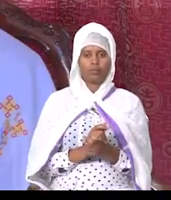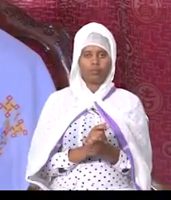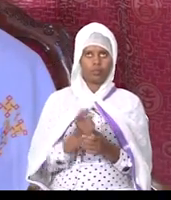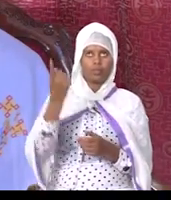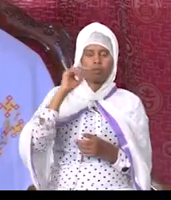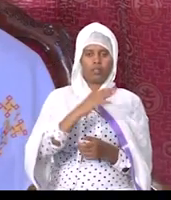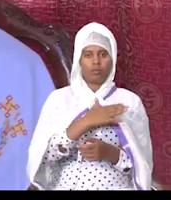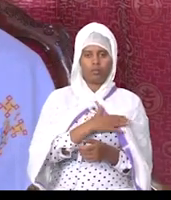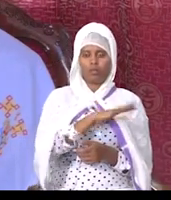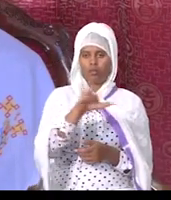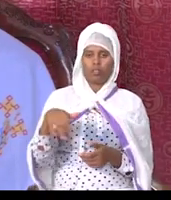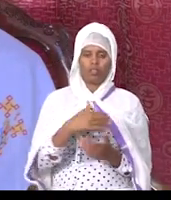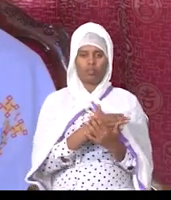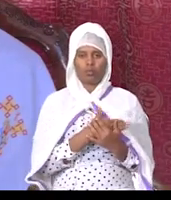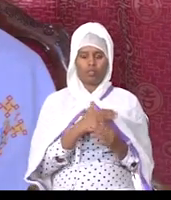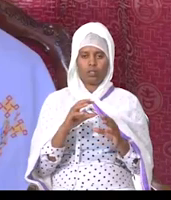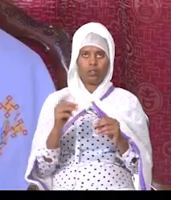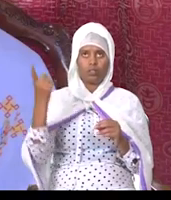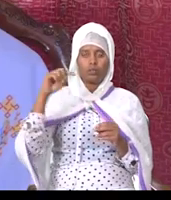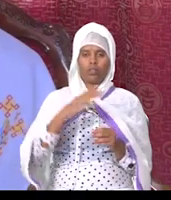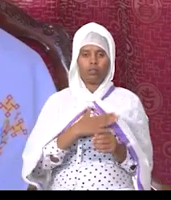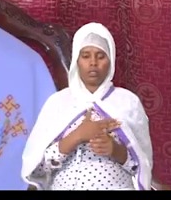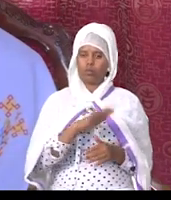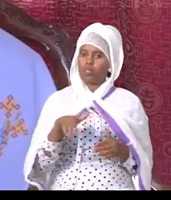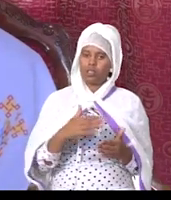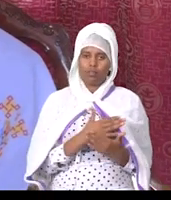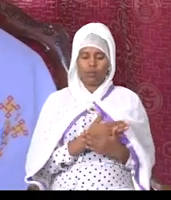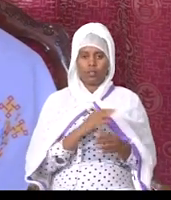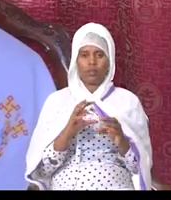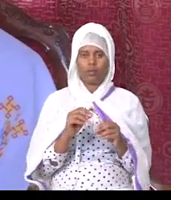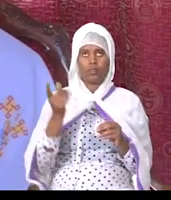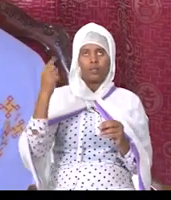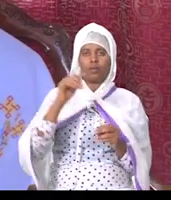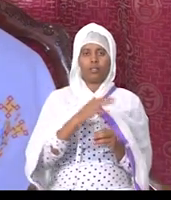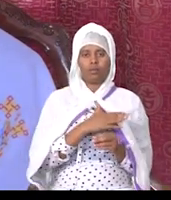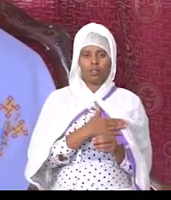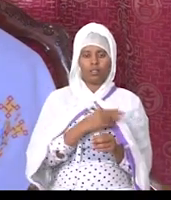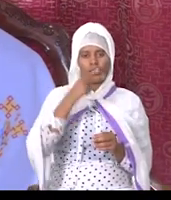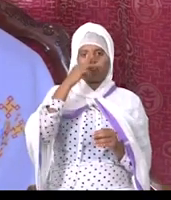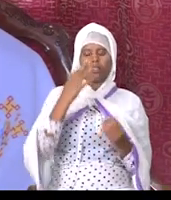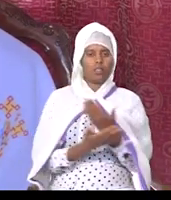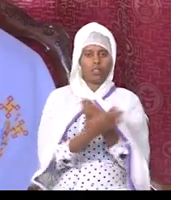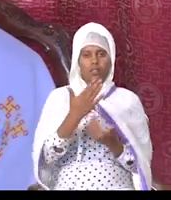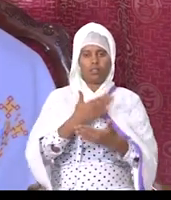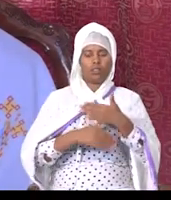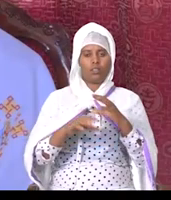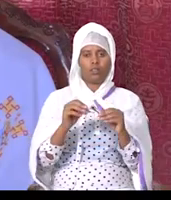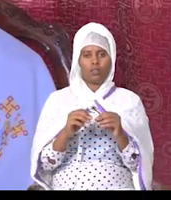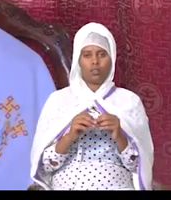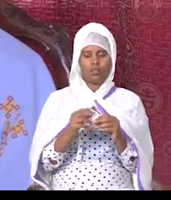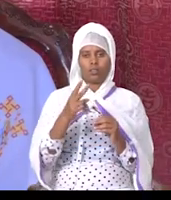ዘለኹም እግዚኣብሔር ኣምላኽ የፍቅረኩም እዩ። እግዚኣብሔር ኣምላኽ የፍቅረና እዩ። እግዚኣብሔር ኣምላኽ ክንጋገ ይደሊናን